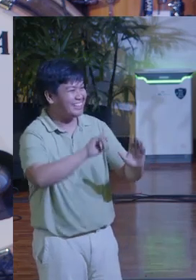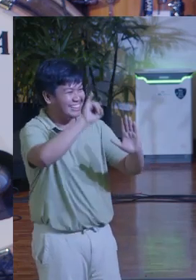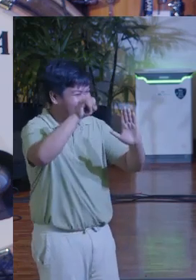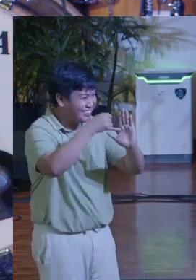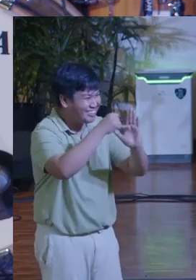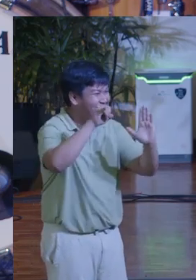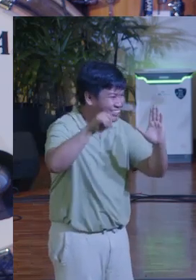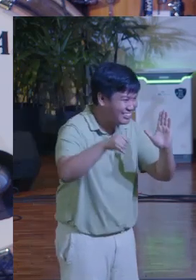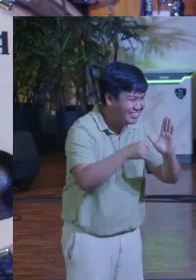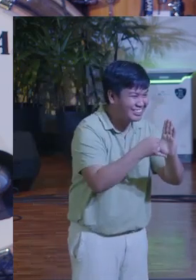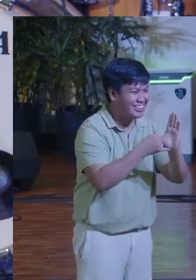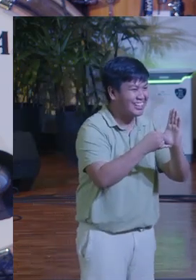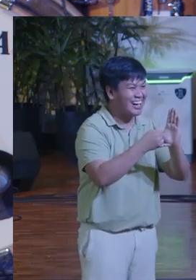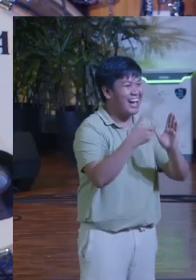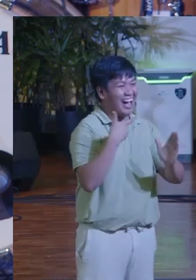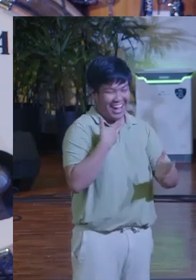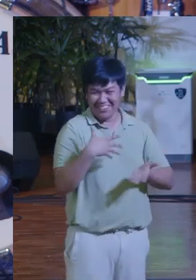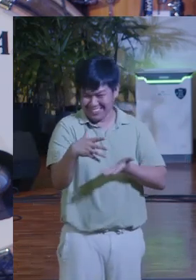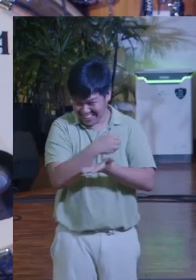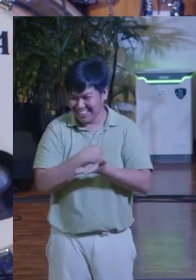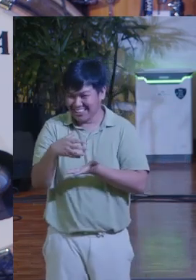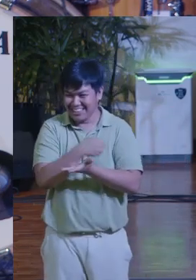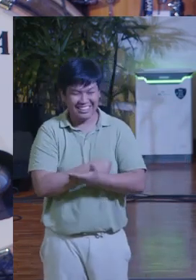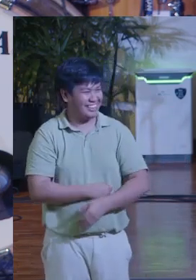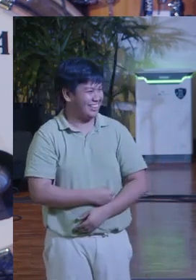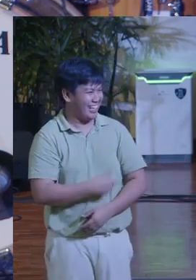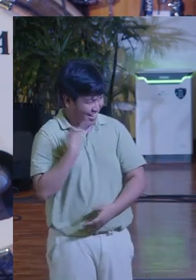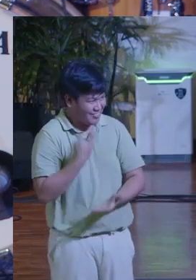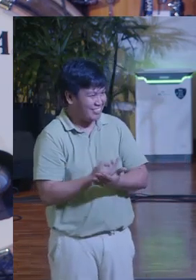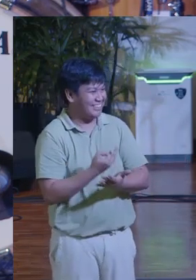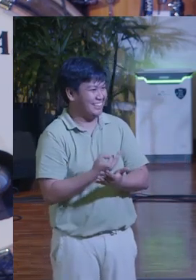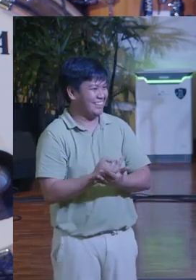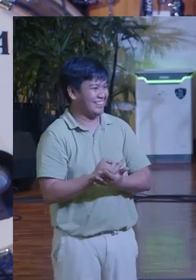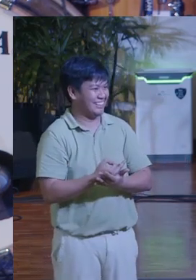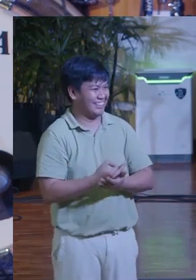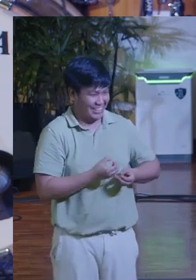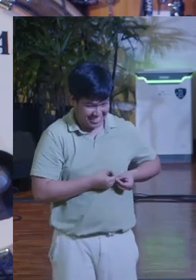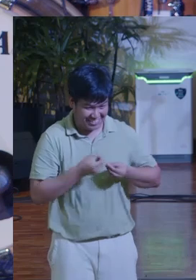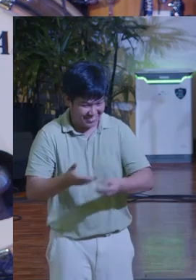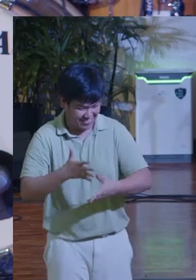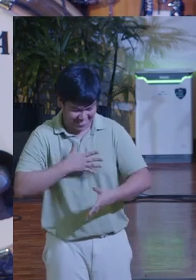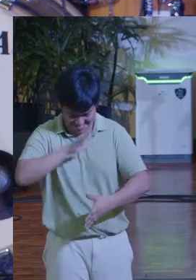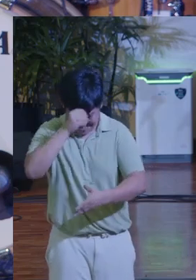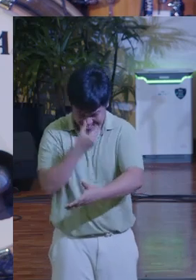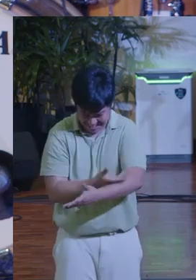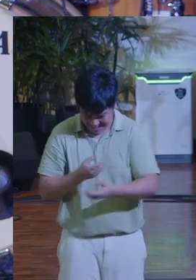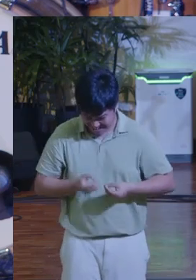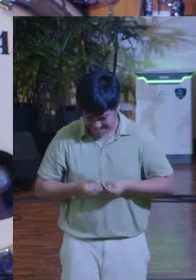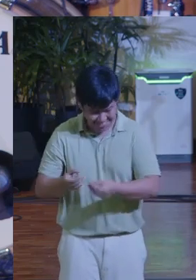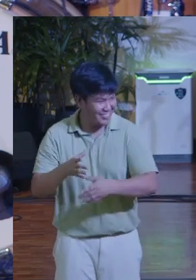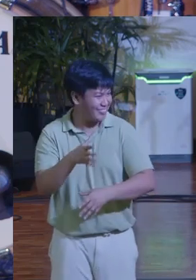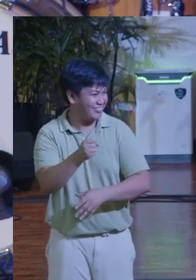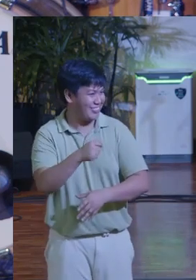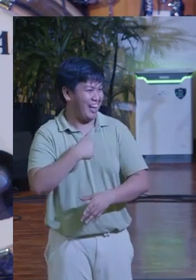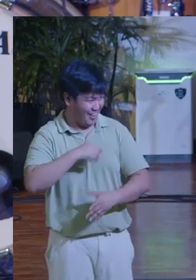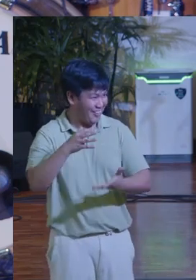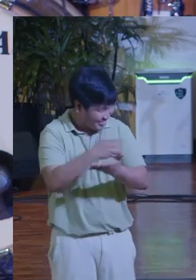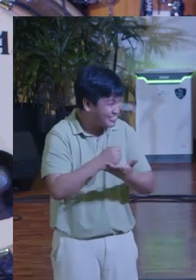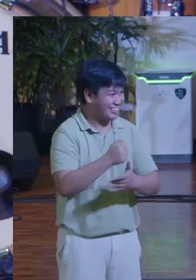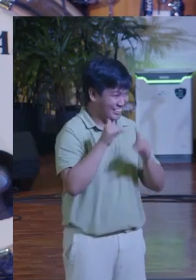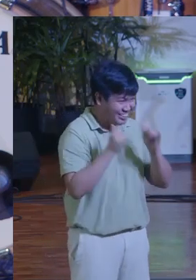na pagliligtas, pambihira at kagilagilalas. Sa huli, ang pangatlong